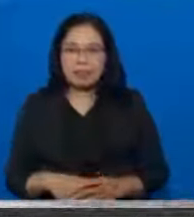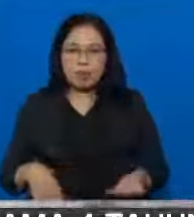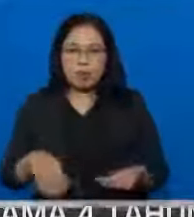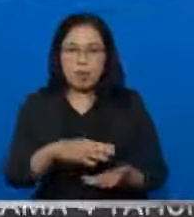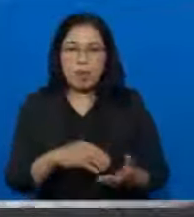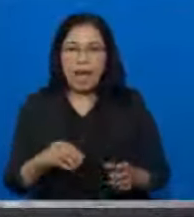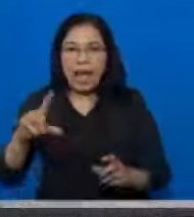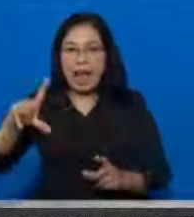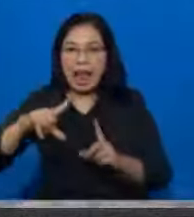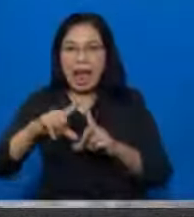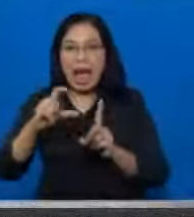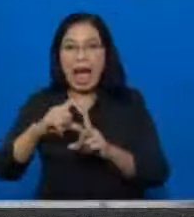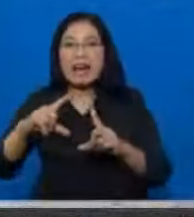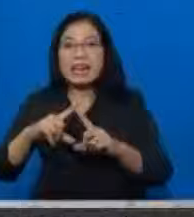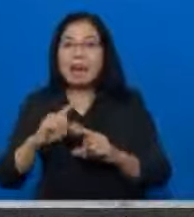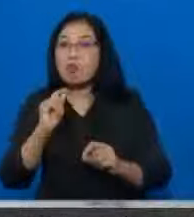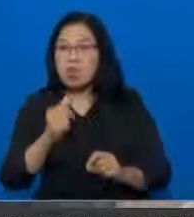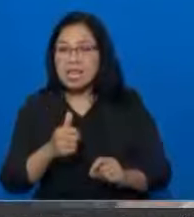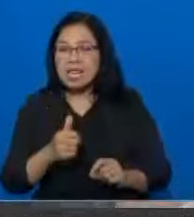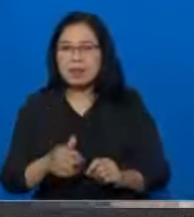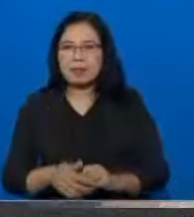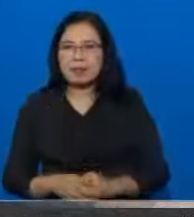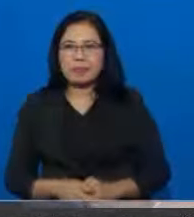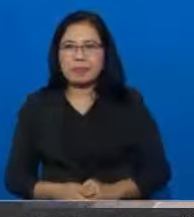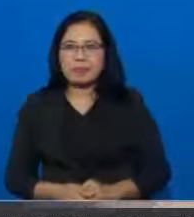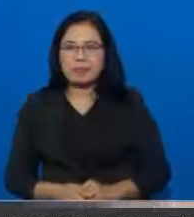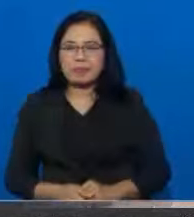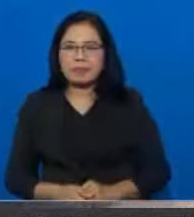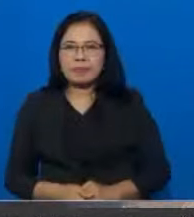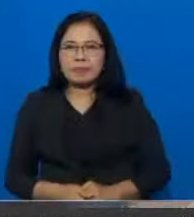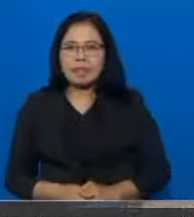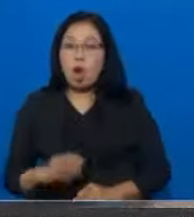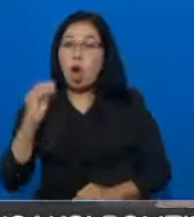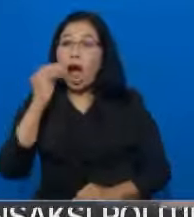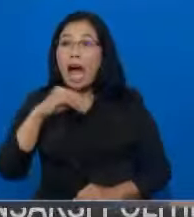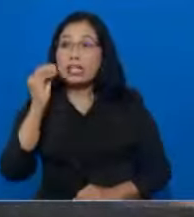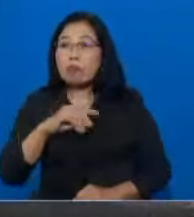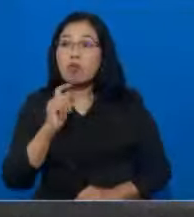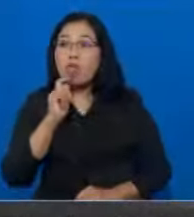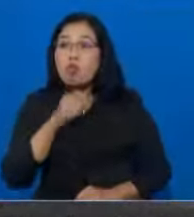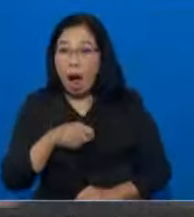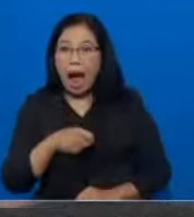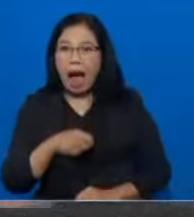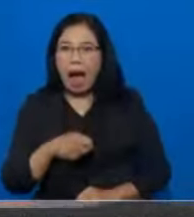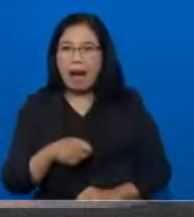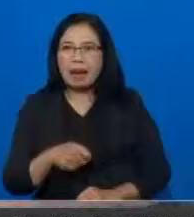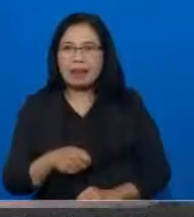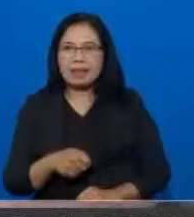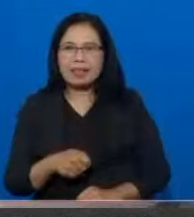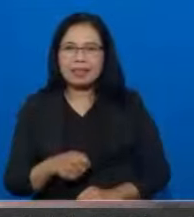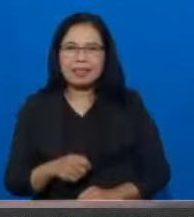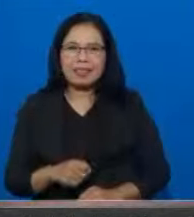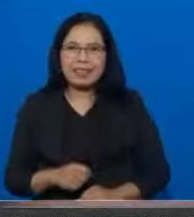putih. Ini kenapa pakai ayam yang gede, ayam tua? Biasanya kan kalau ayam tua tuh lebih keras ya biasanya. Justru itu. Jadi terasa